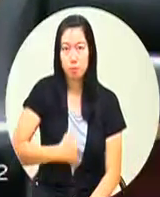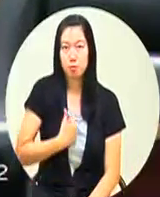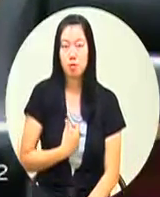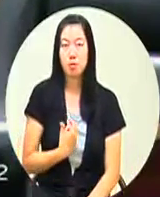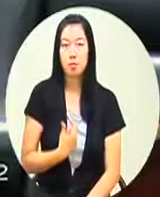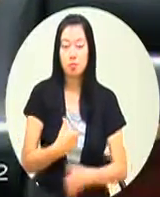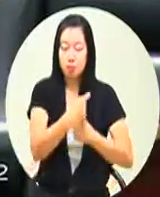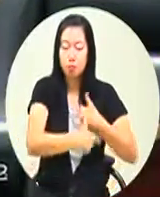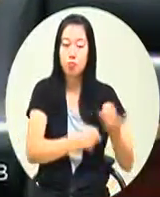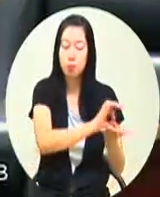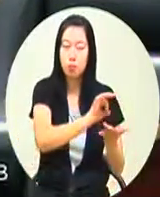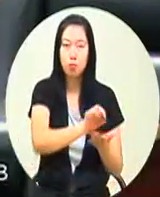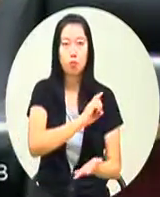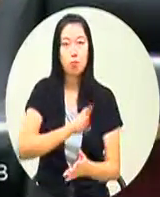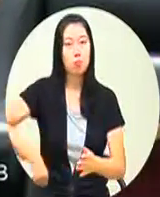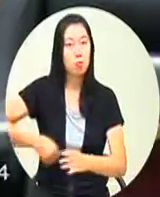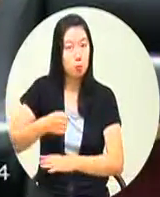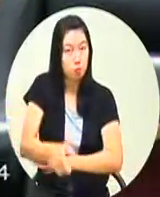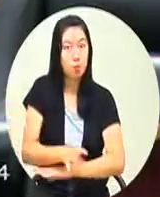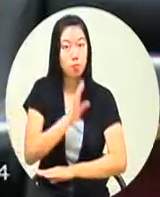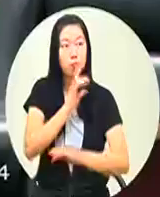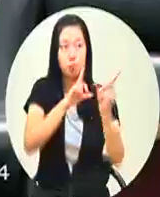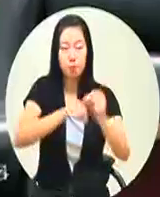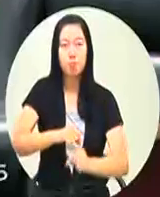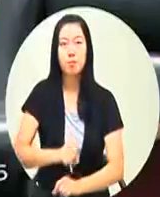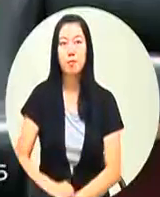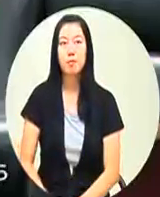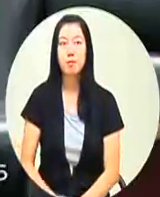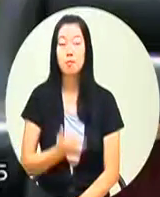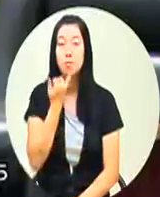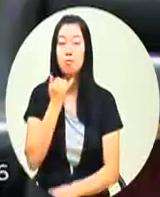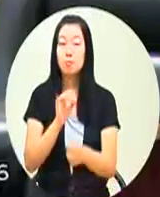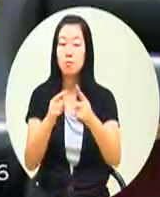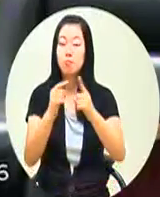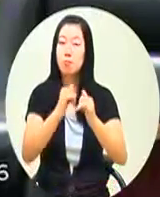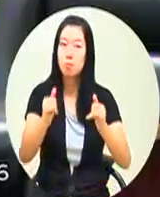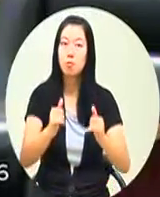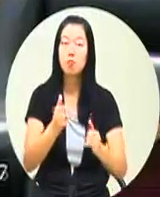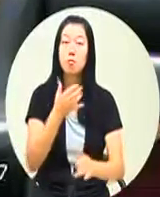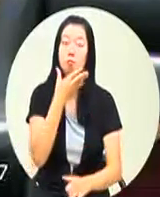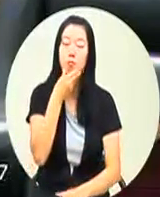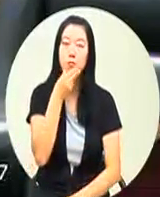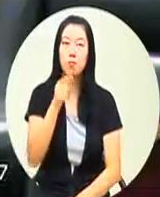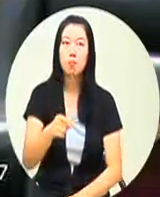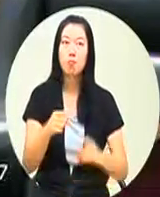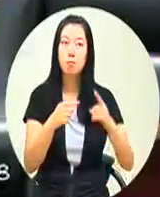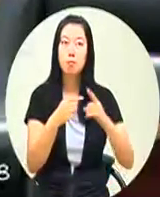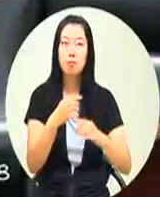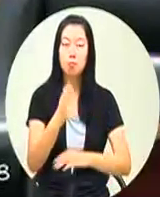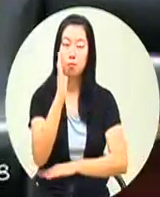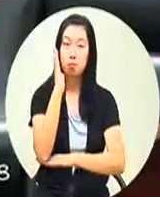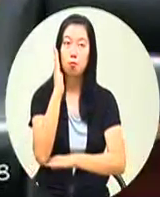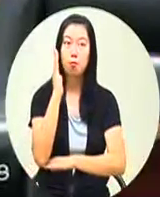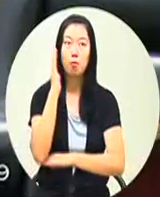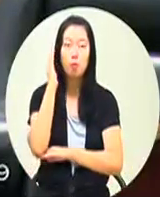这是一个最大的标准啊，吼，可是怎么样让民众能够享受到市府政府